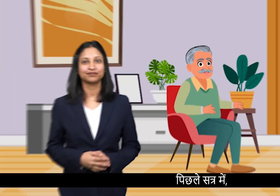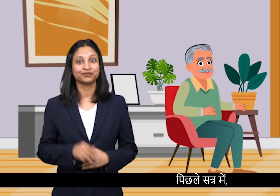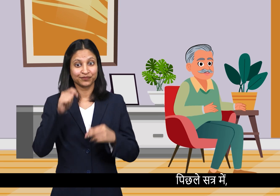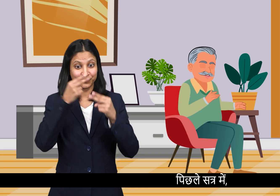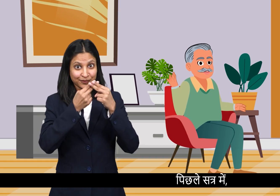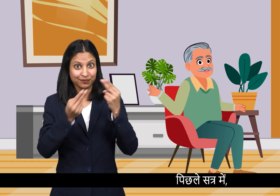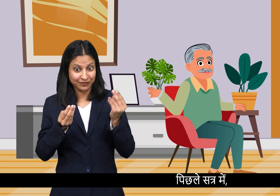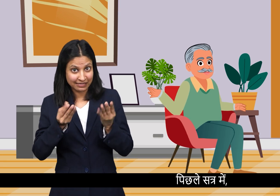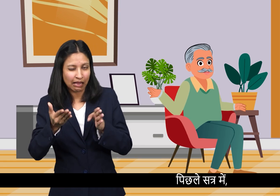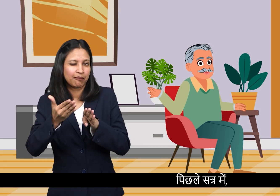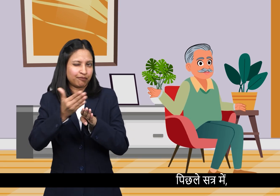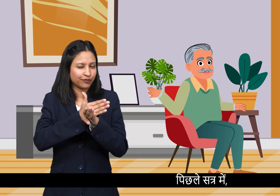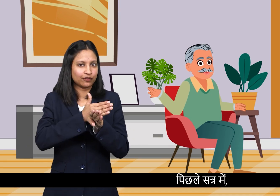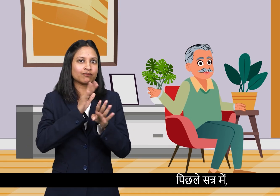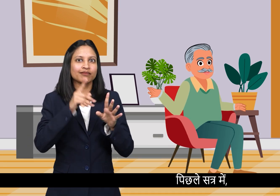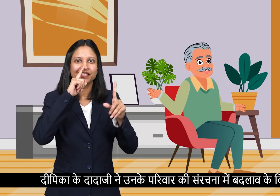पिछले सत्र में